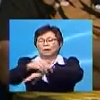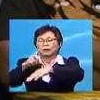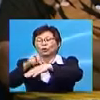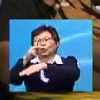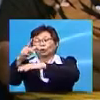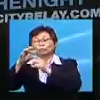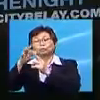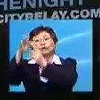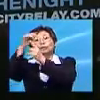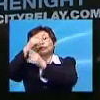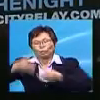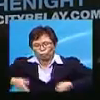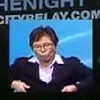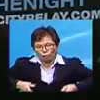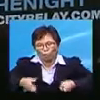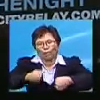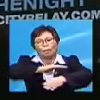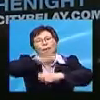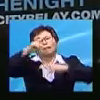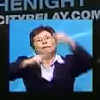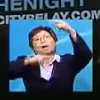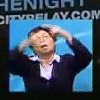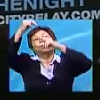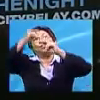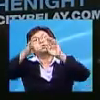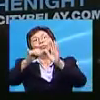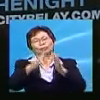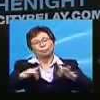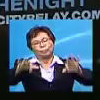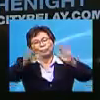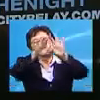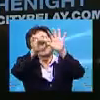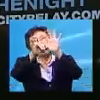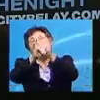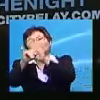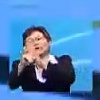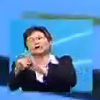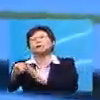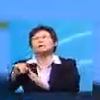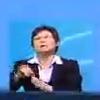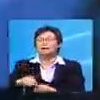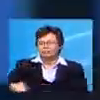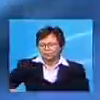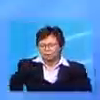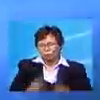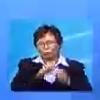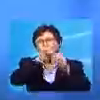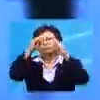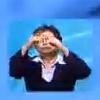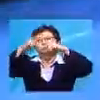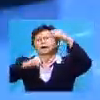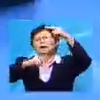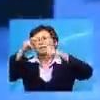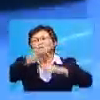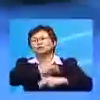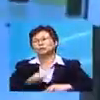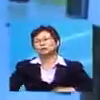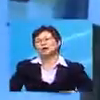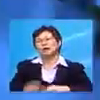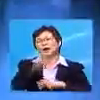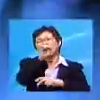Munik kerana laluannya melalui bangunan ikonik ibu negara seperti bangunan Sultan Abdul Samad masjid negara parlimen dan muzium kesenian